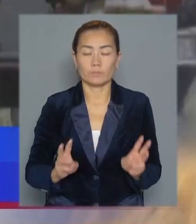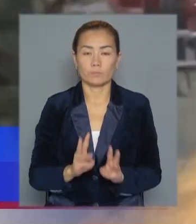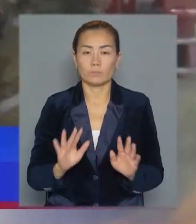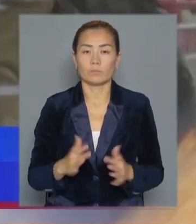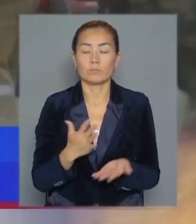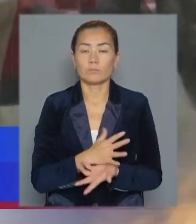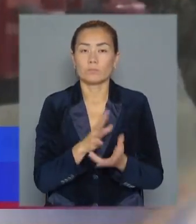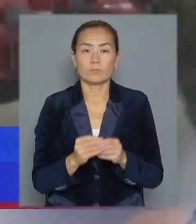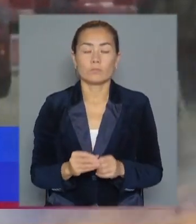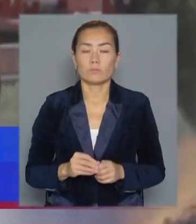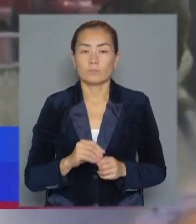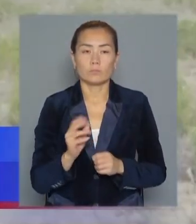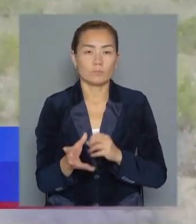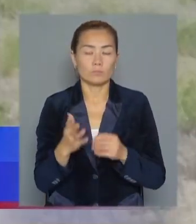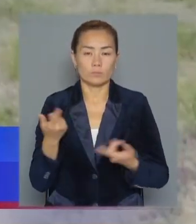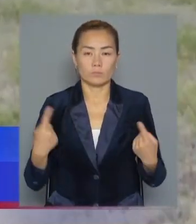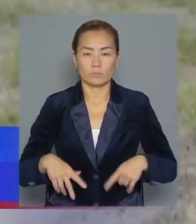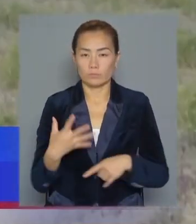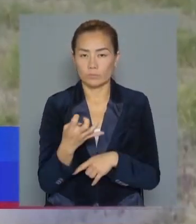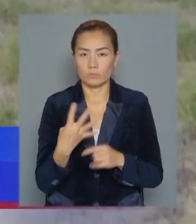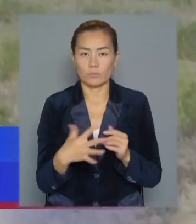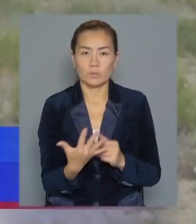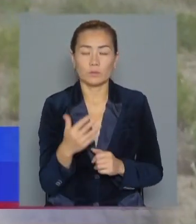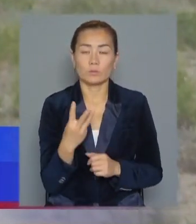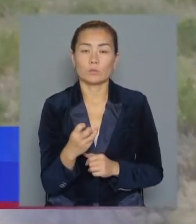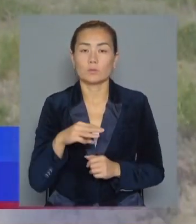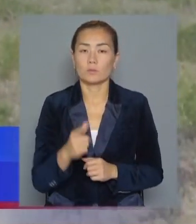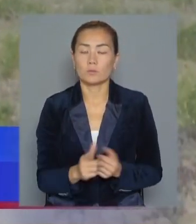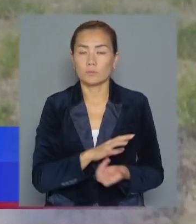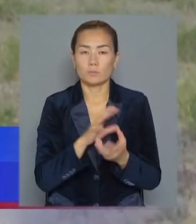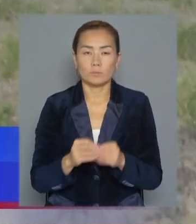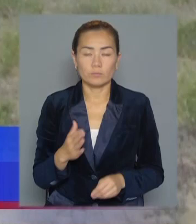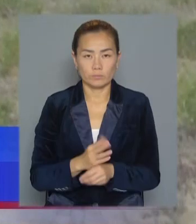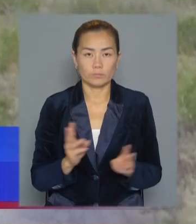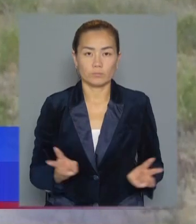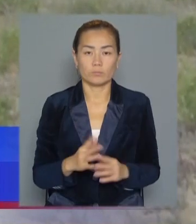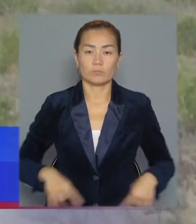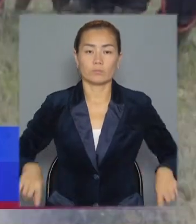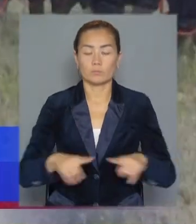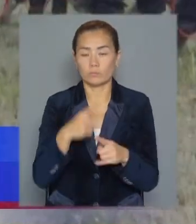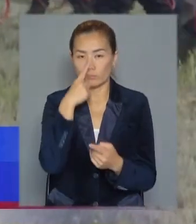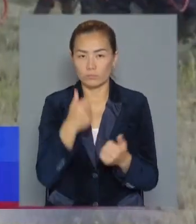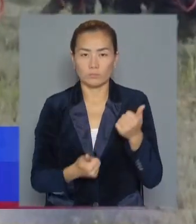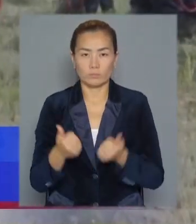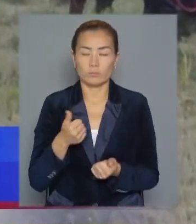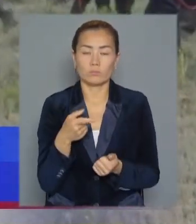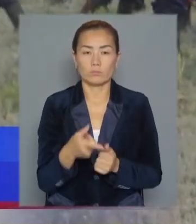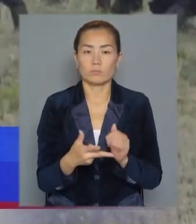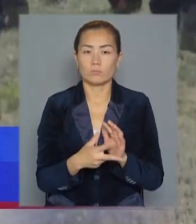өрті тіркелген. Келтірілген материалдық шығын 545300 теңгені құрайды. Өрт аумағы былтырғы жылмен